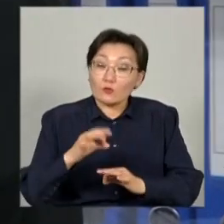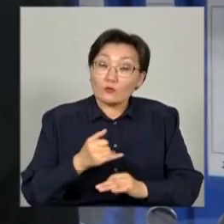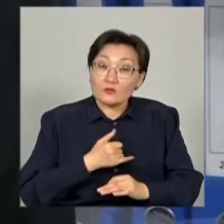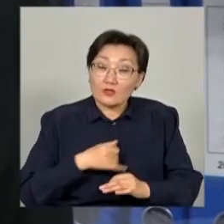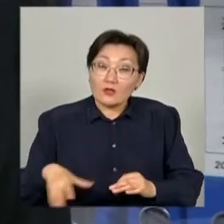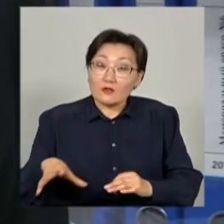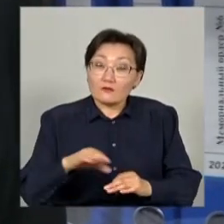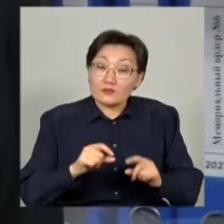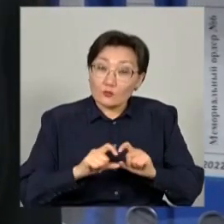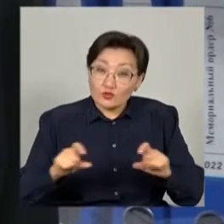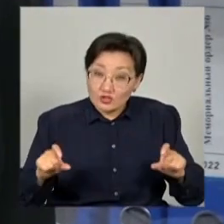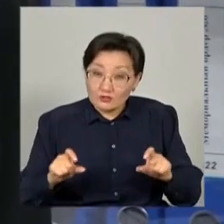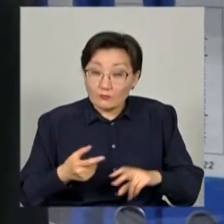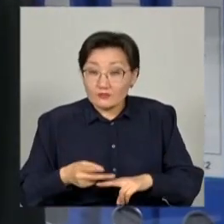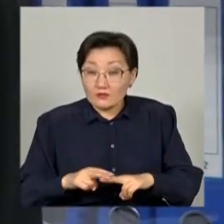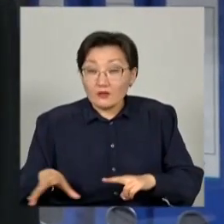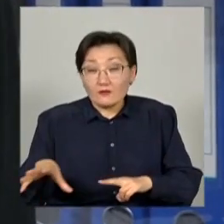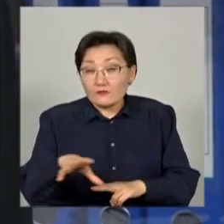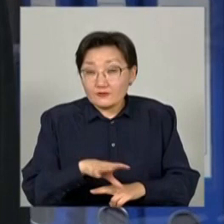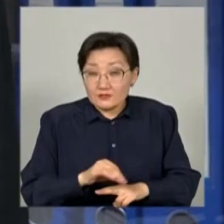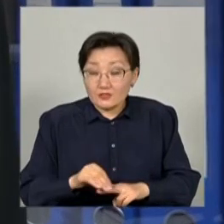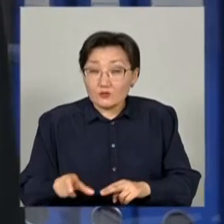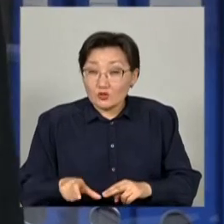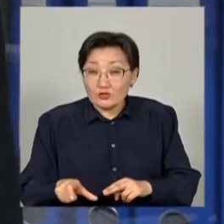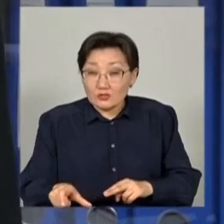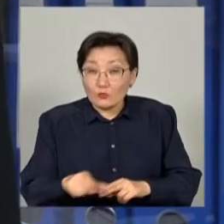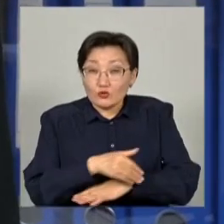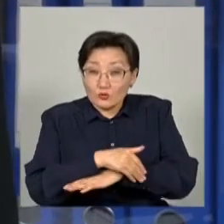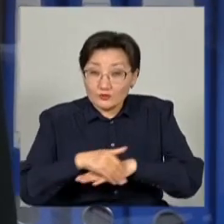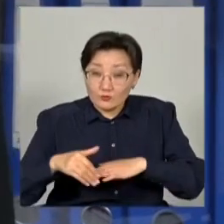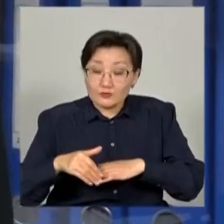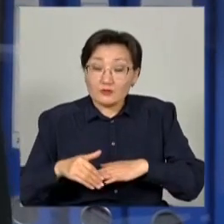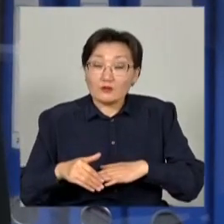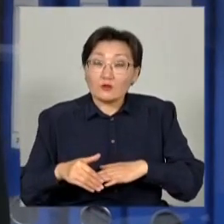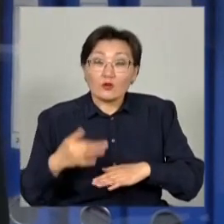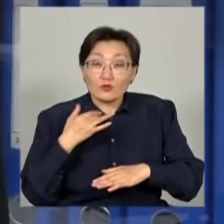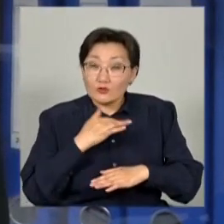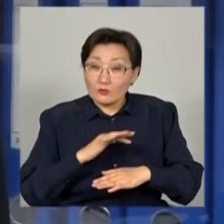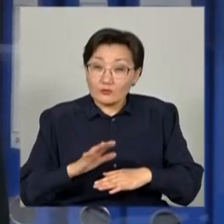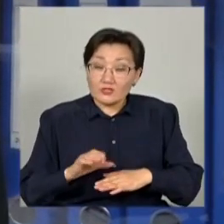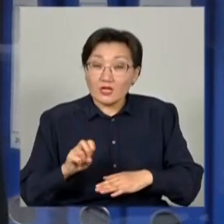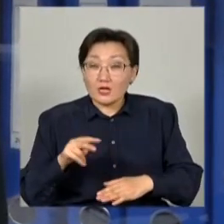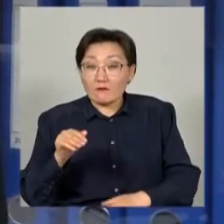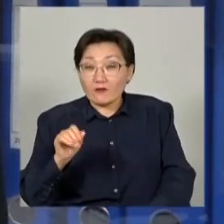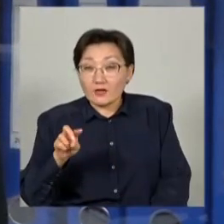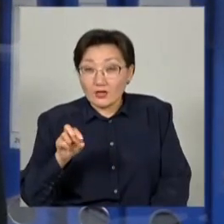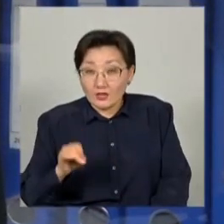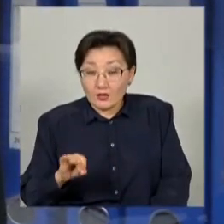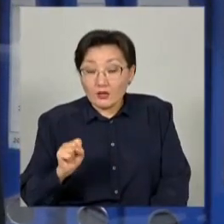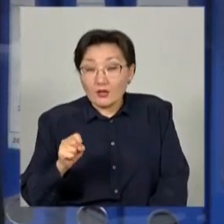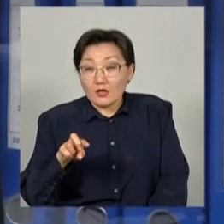все учреждения, поэтому все вот магистральные улицы, у нас их не так много, Аль-Фараби,